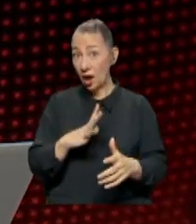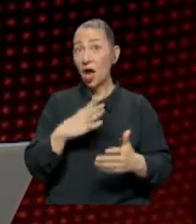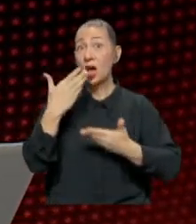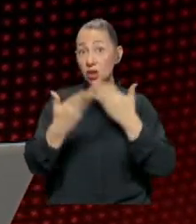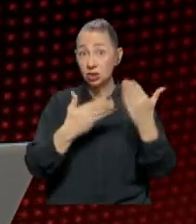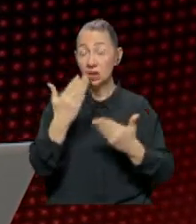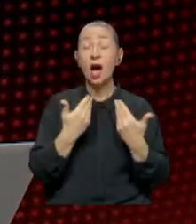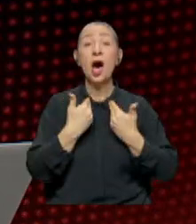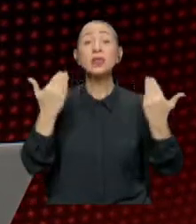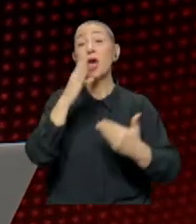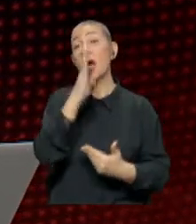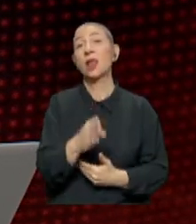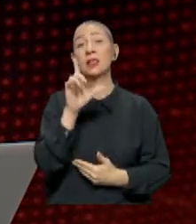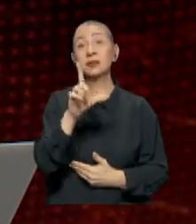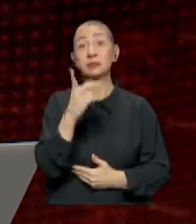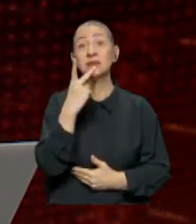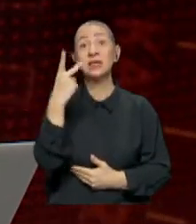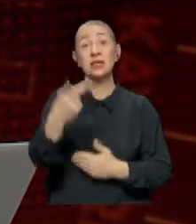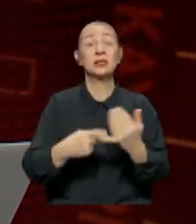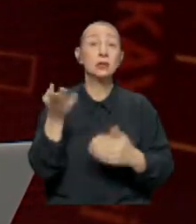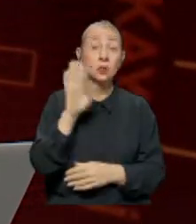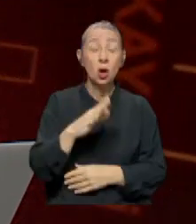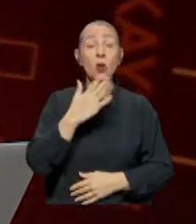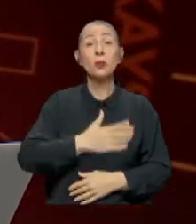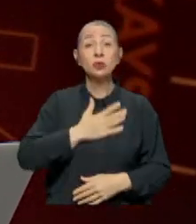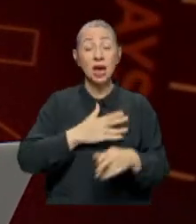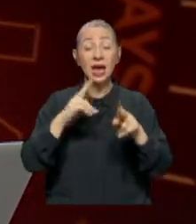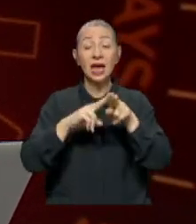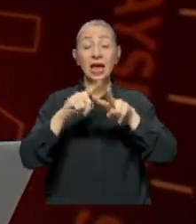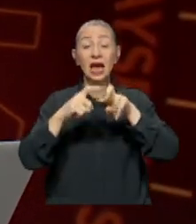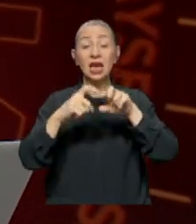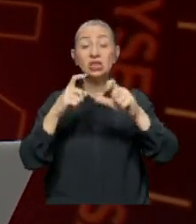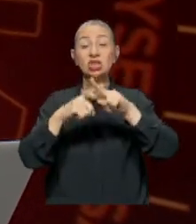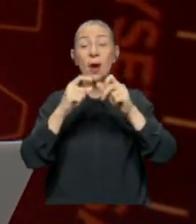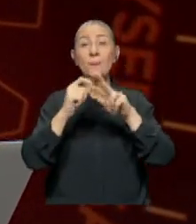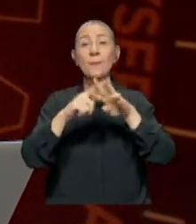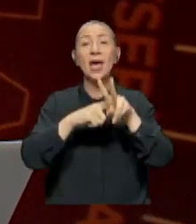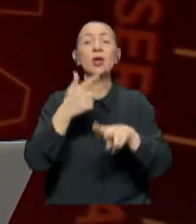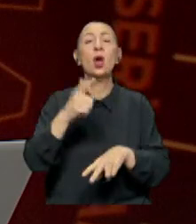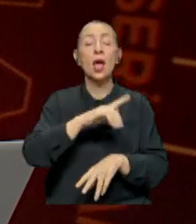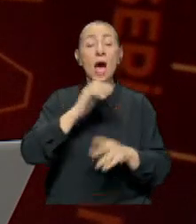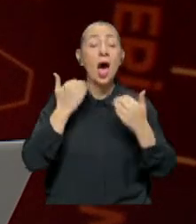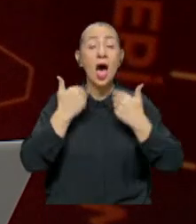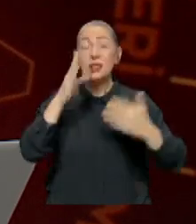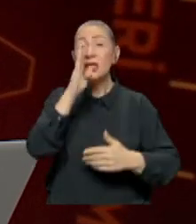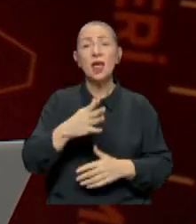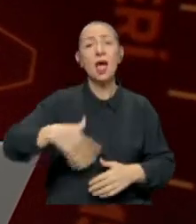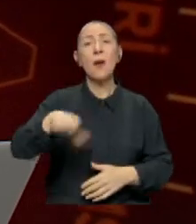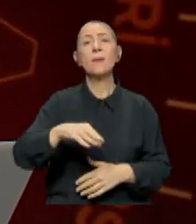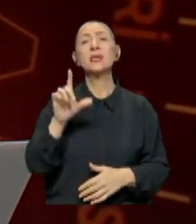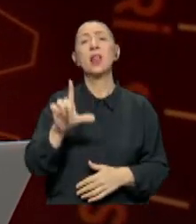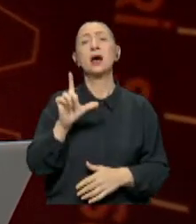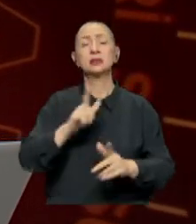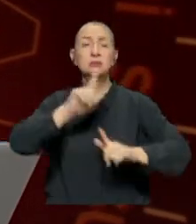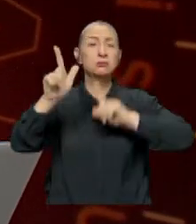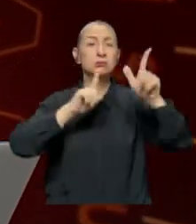Aktaracağız, adalet lazım 2 yılın ardından. Bursa Karacabey köylüleri de adalet hepimize lazım diye ses